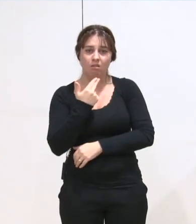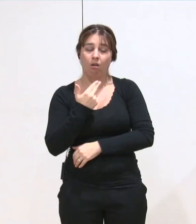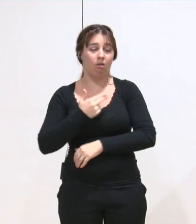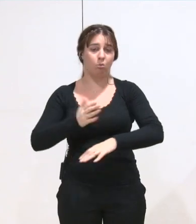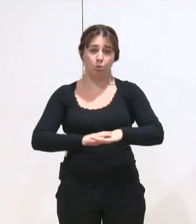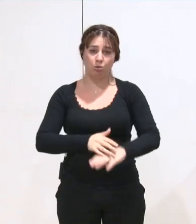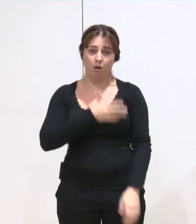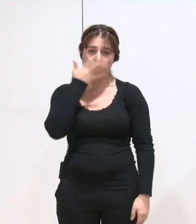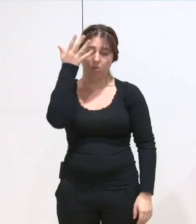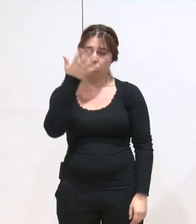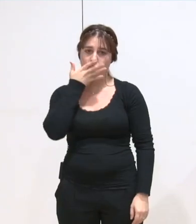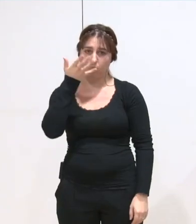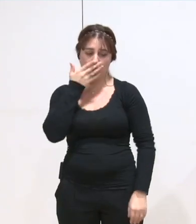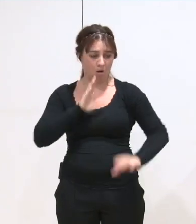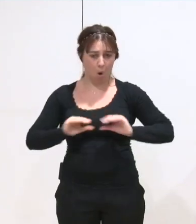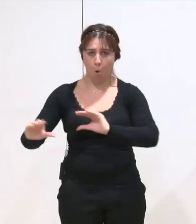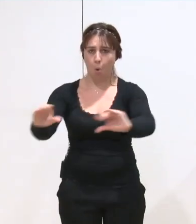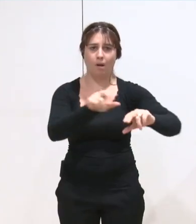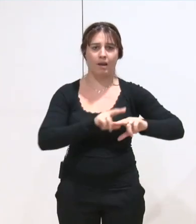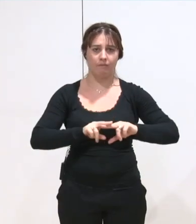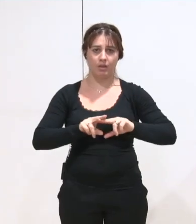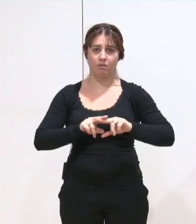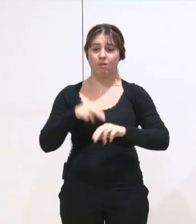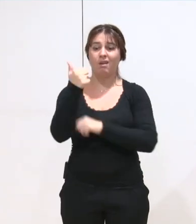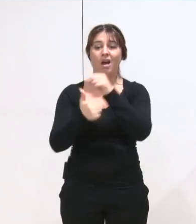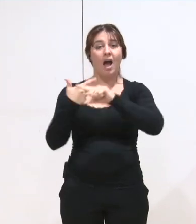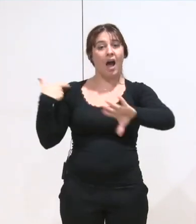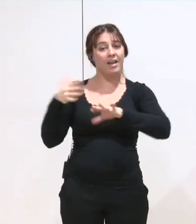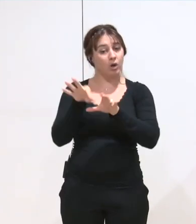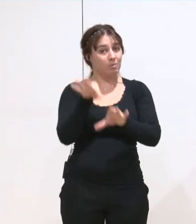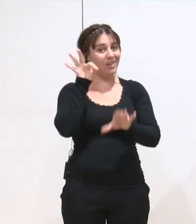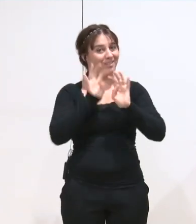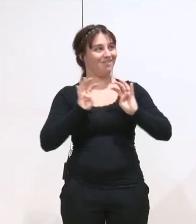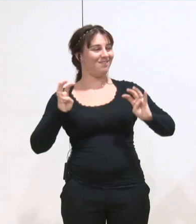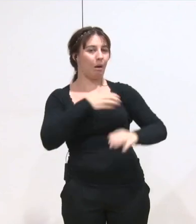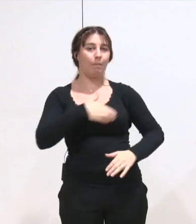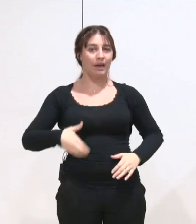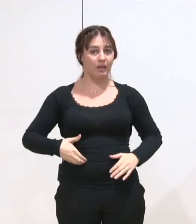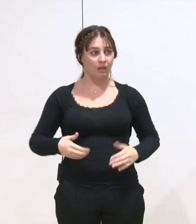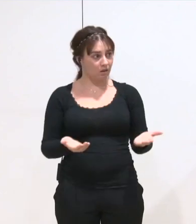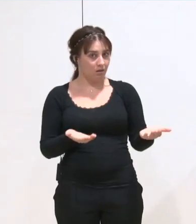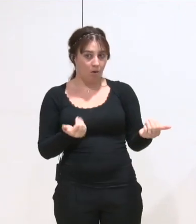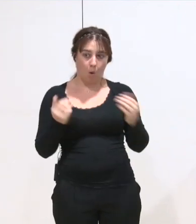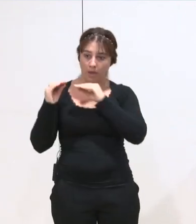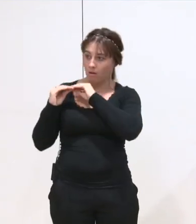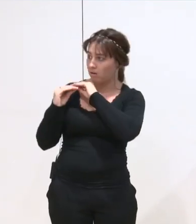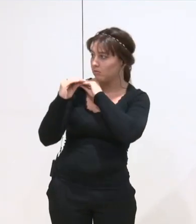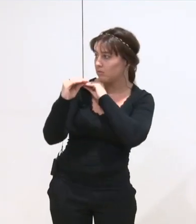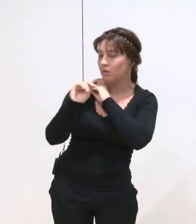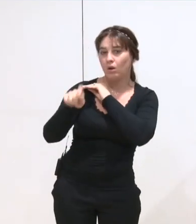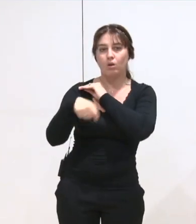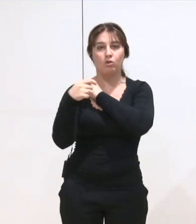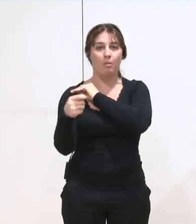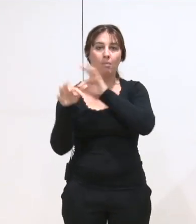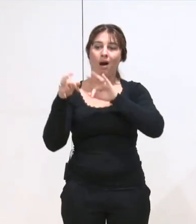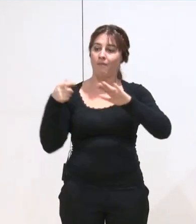verbales. D'ailleurs, nous attendons toujours, 18 mois après votre installation, que vous nous exposiez les nouveaux critères censés présider à l'octroi des